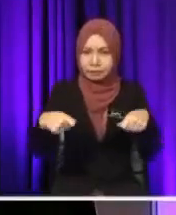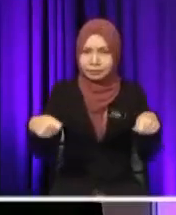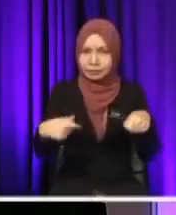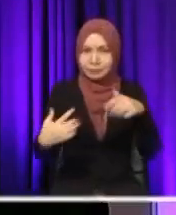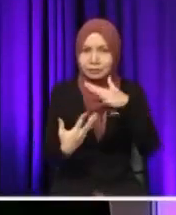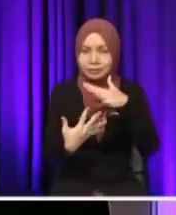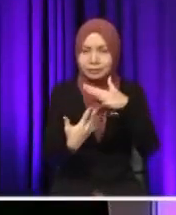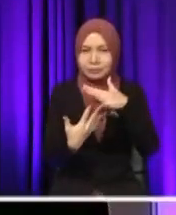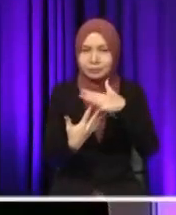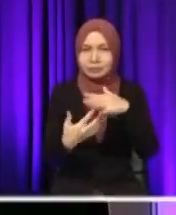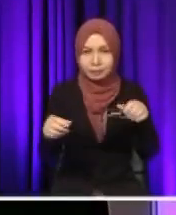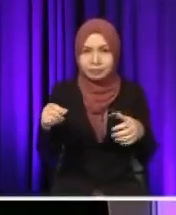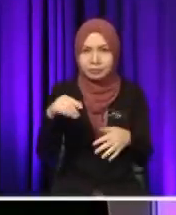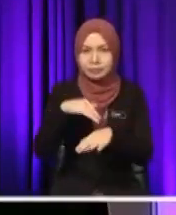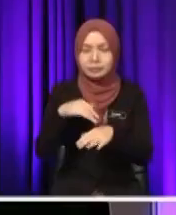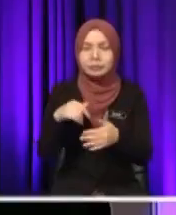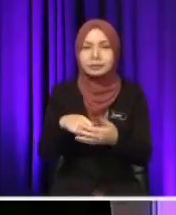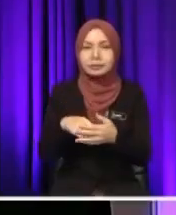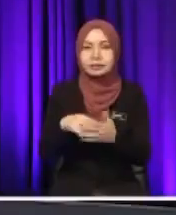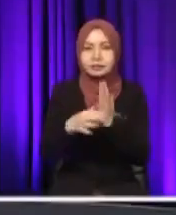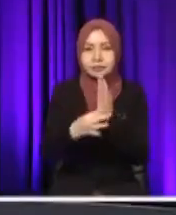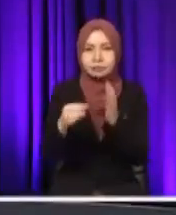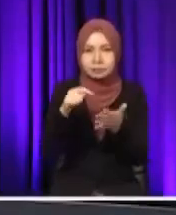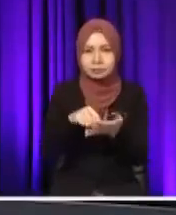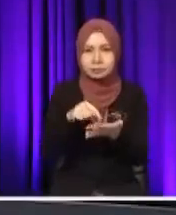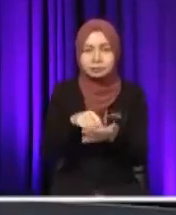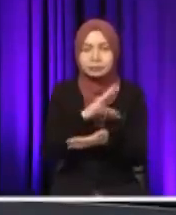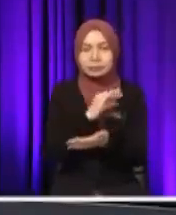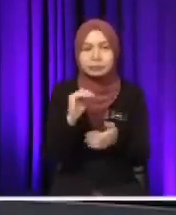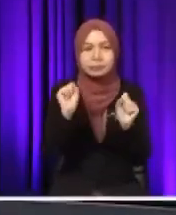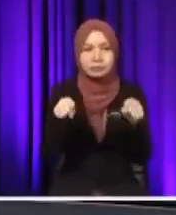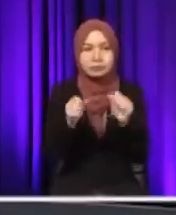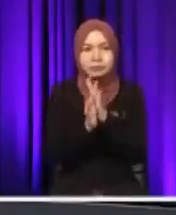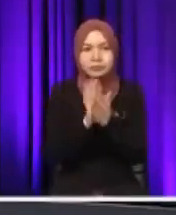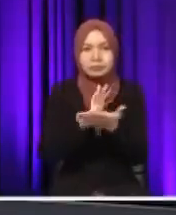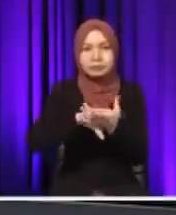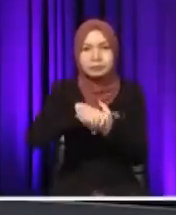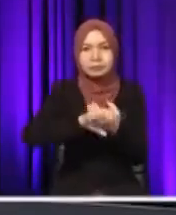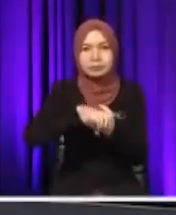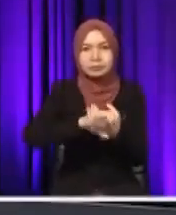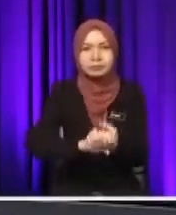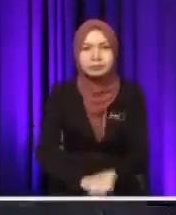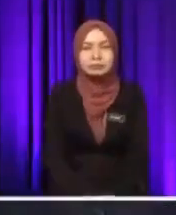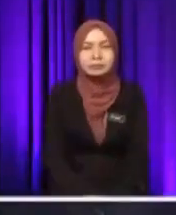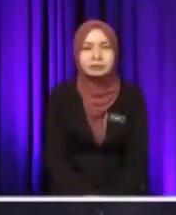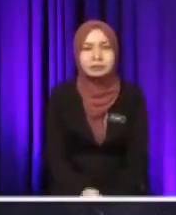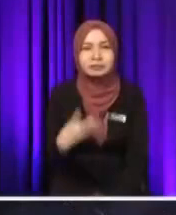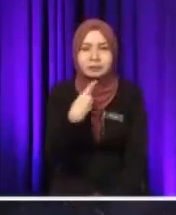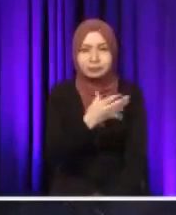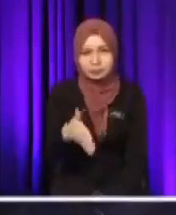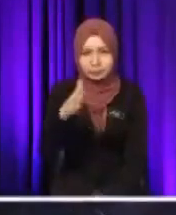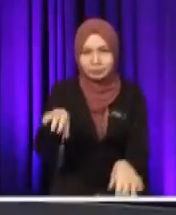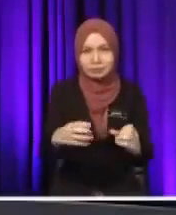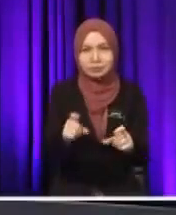sekarang lebih baik. Okey, faham. Jadi lepas ni Chris nak belajar nak buat sama boleh ya cikgu? Boleh. Nak buat eksperimen sama-sama? Kita akan buat sama-sama selepas ni.